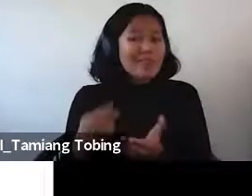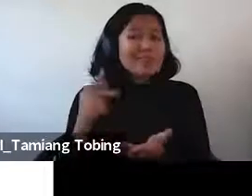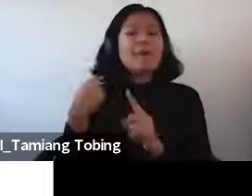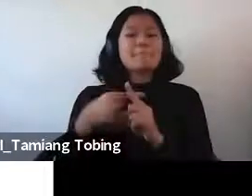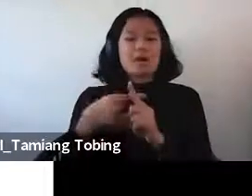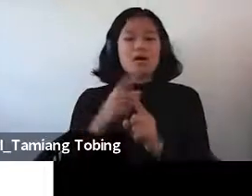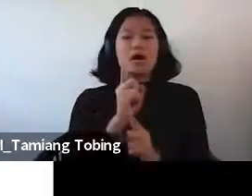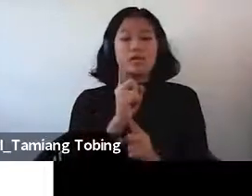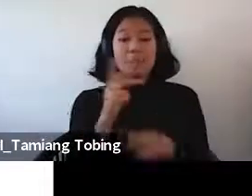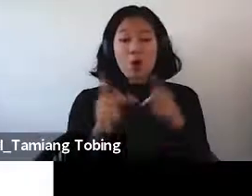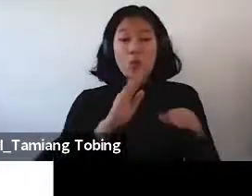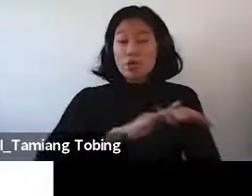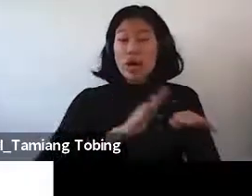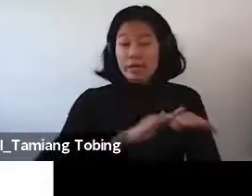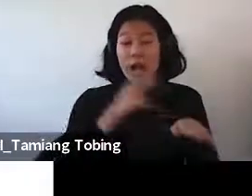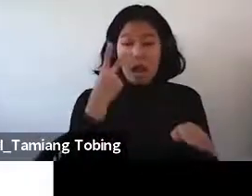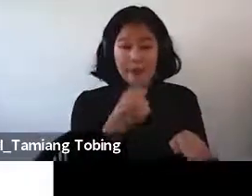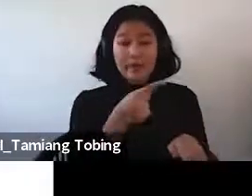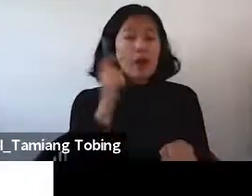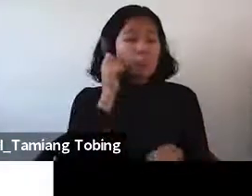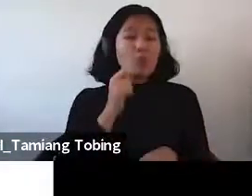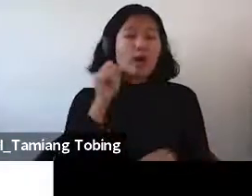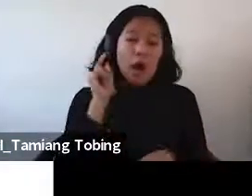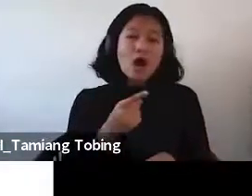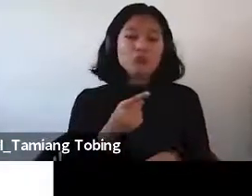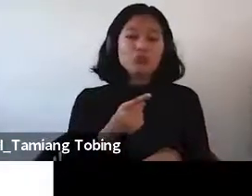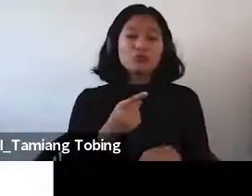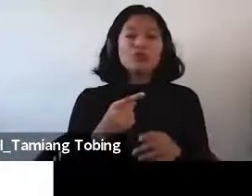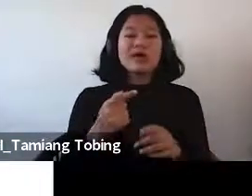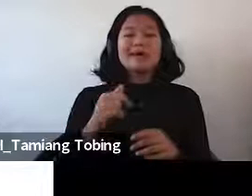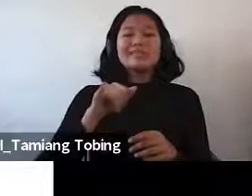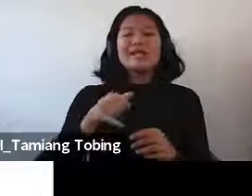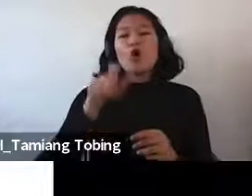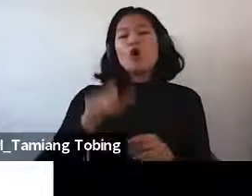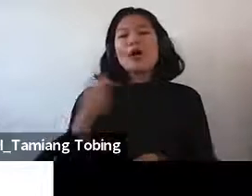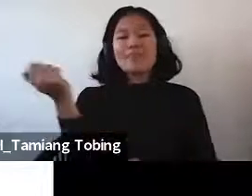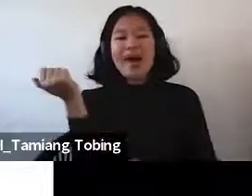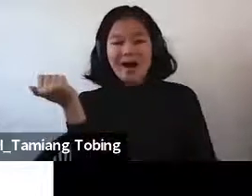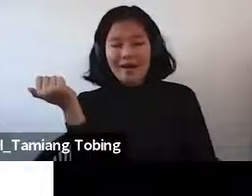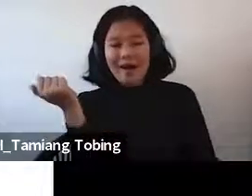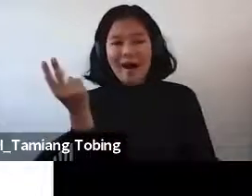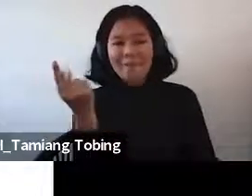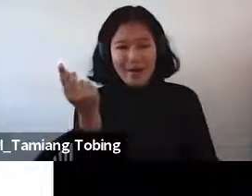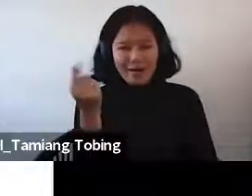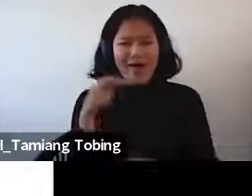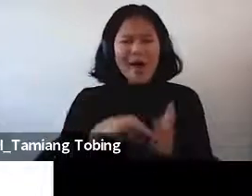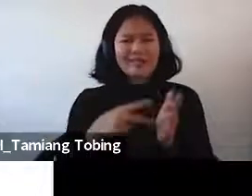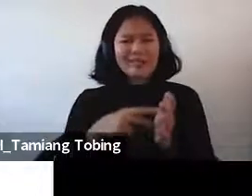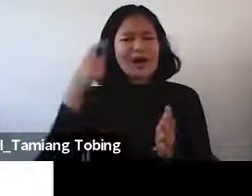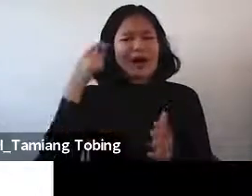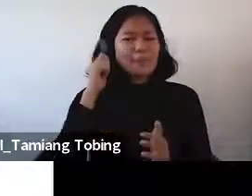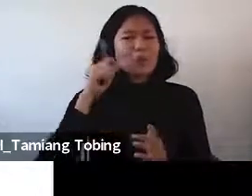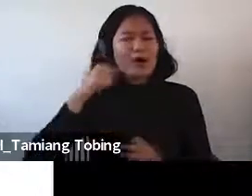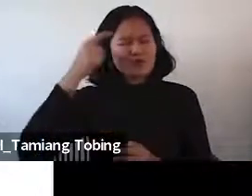secara kultural perempuan itu diharapkan menjadi bendahara keluarga gitu kan, itu jadi mutar otak ya, bagaimana caranya